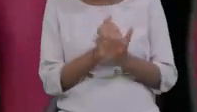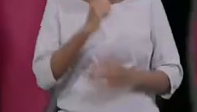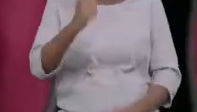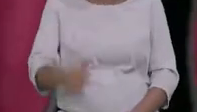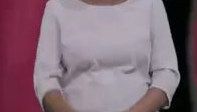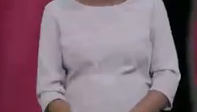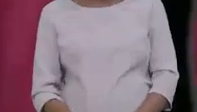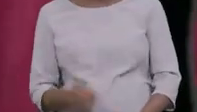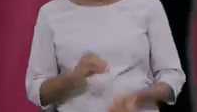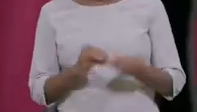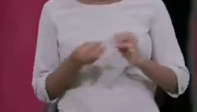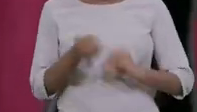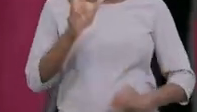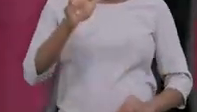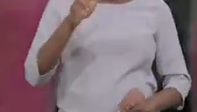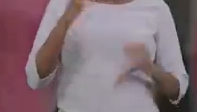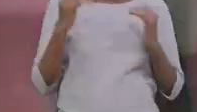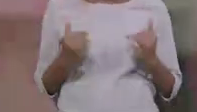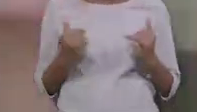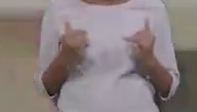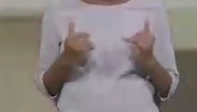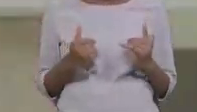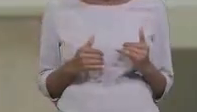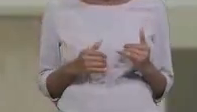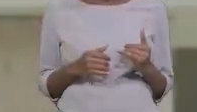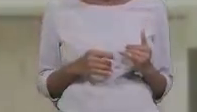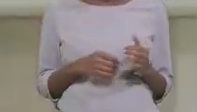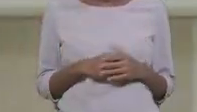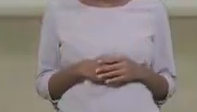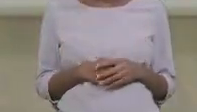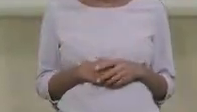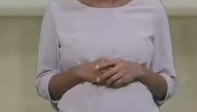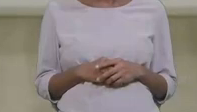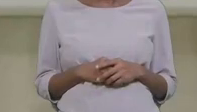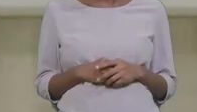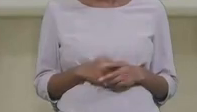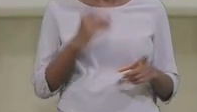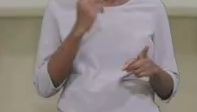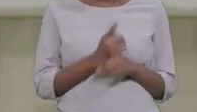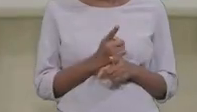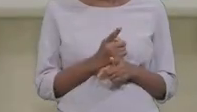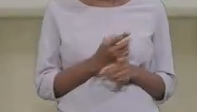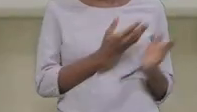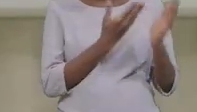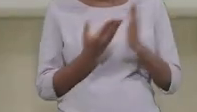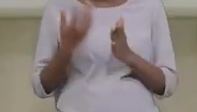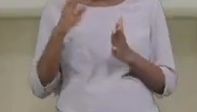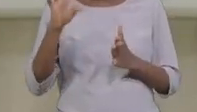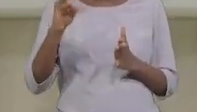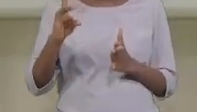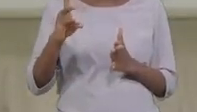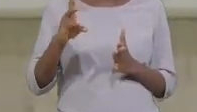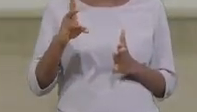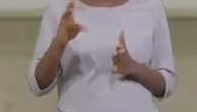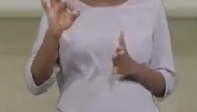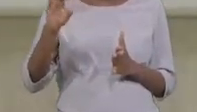Jésus. Troisième point maintenant, troisième point, s'approprier la